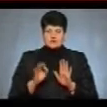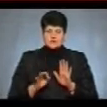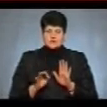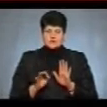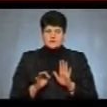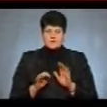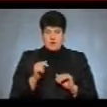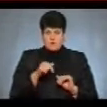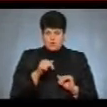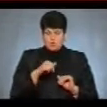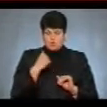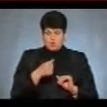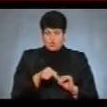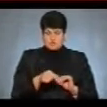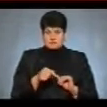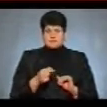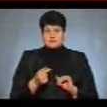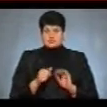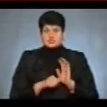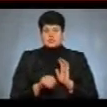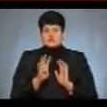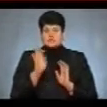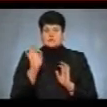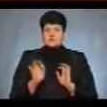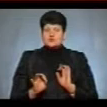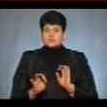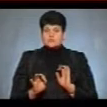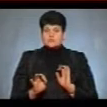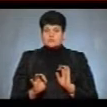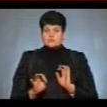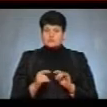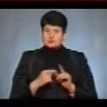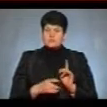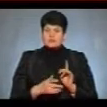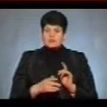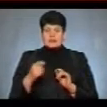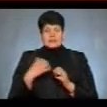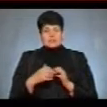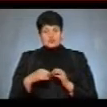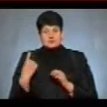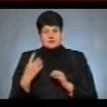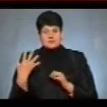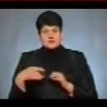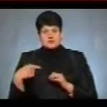виборців, а цього року, 2019, 64% з половиною. Тобто Херсонська область –